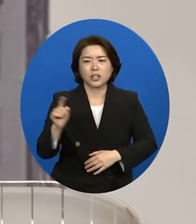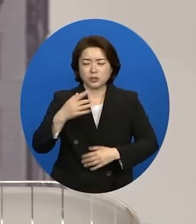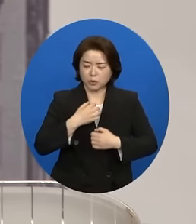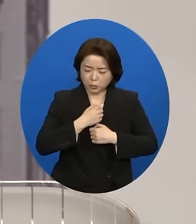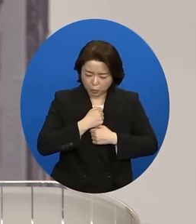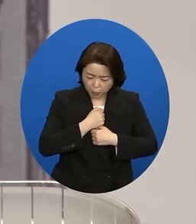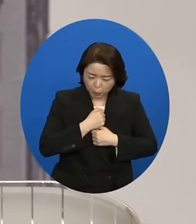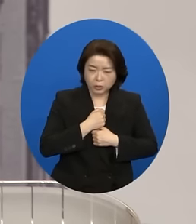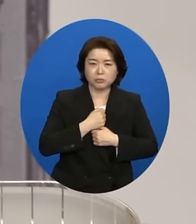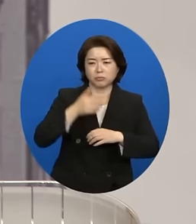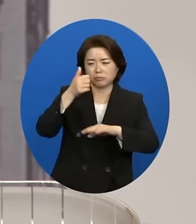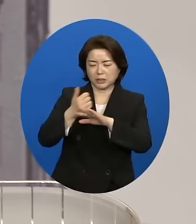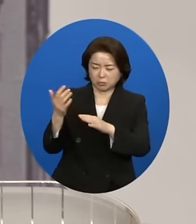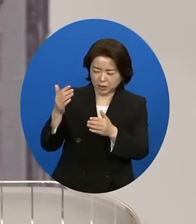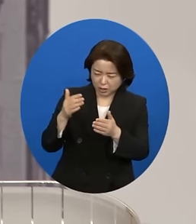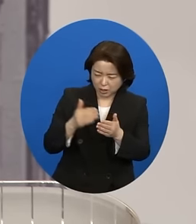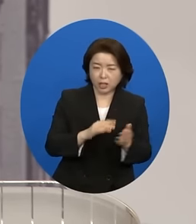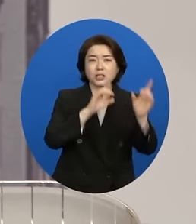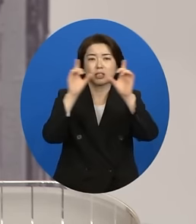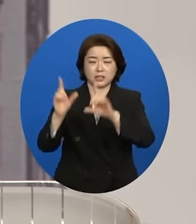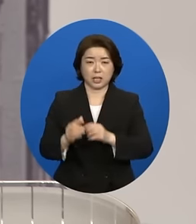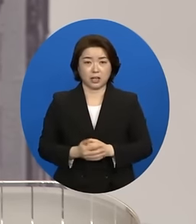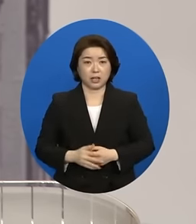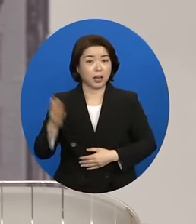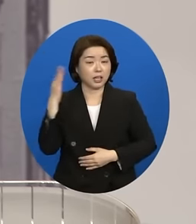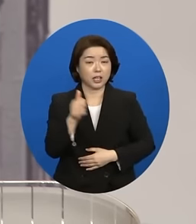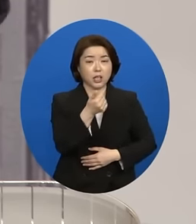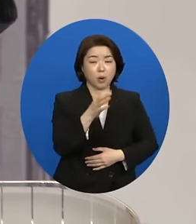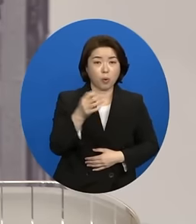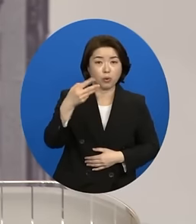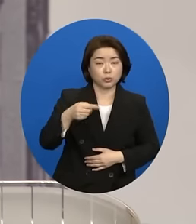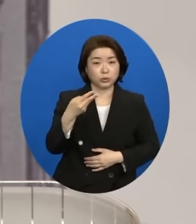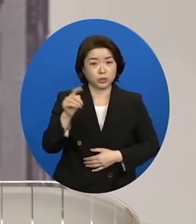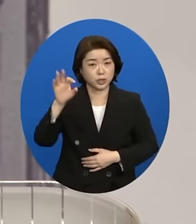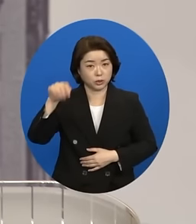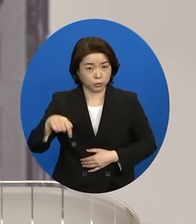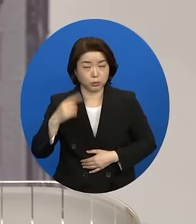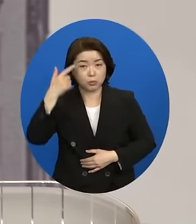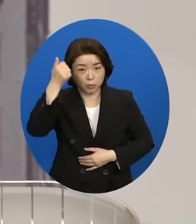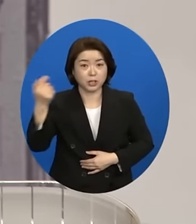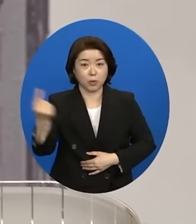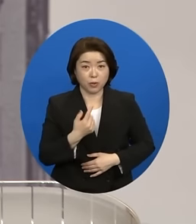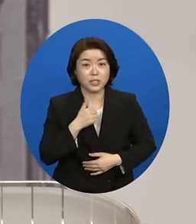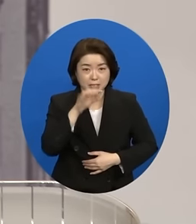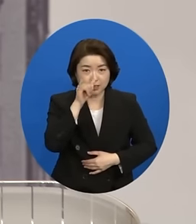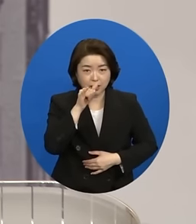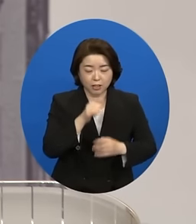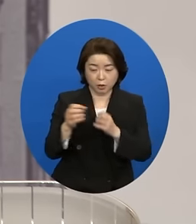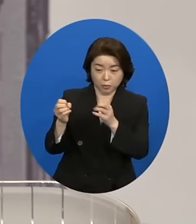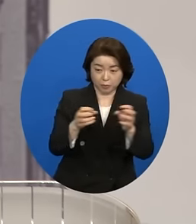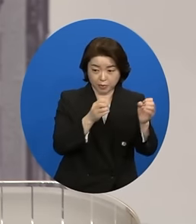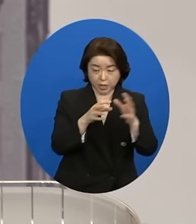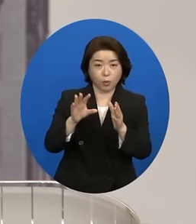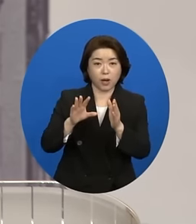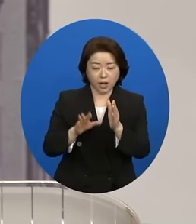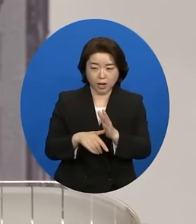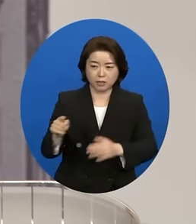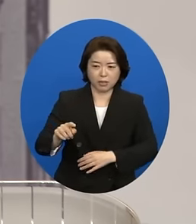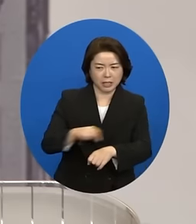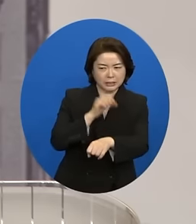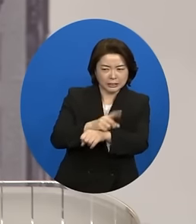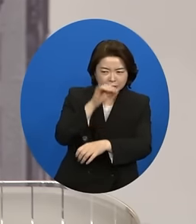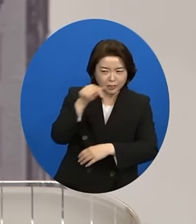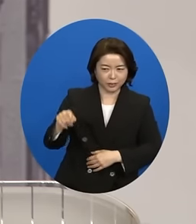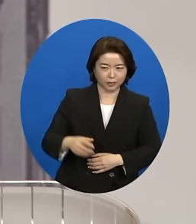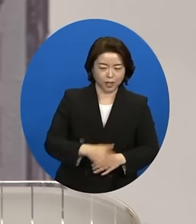것이죠. 지난번에 우리 홍트리오 목사님 오셨잖아요. 교제를 하다가 그분의 어떤 그 특징을 발견했습니다. 대화를 하다가